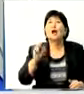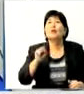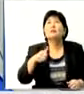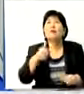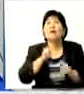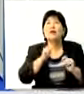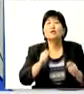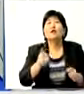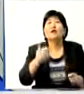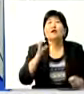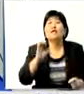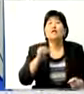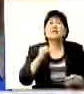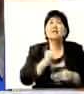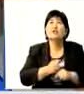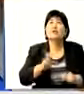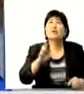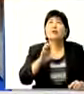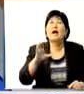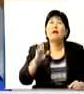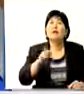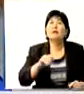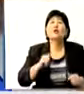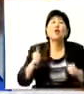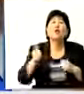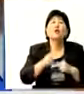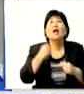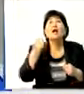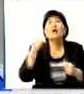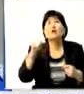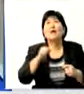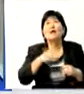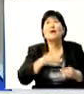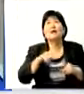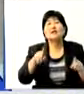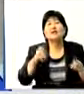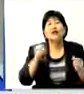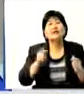жүлдені еншіледі. Ал веб-сайт жасау бөлімінде Бегімбай Саматтың жобасы топ жарды. Жеңімпаздарға арнайы алғыс хат пен